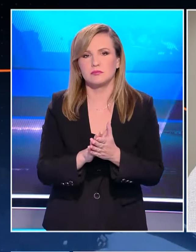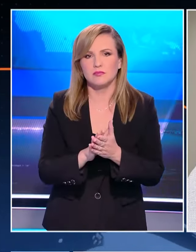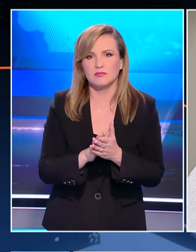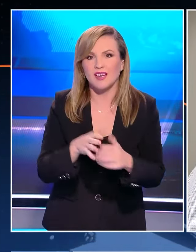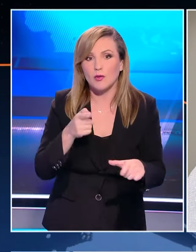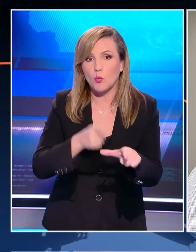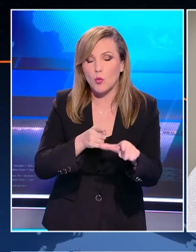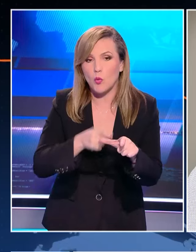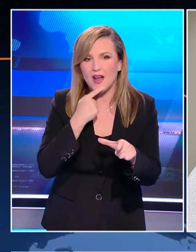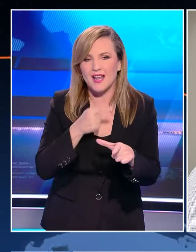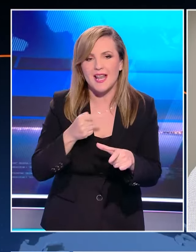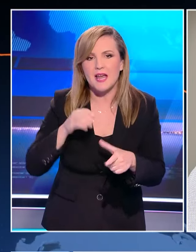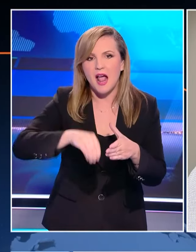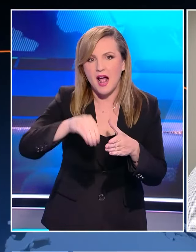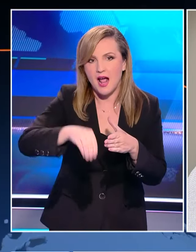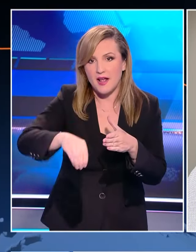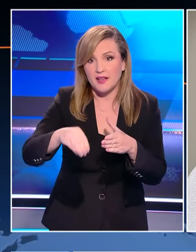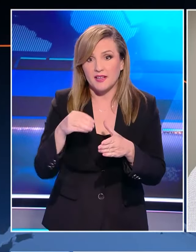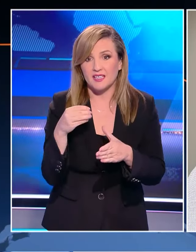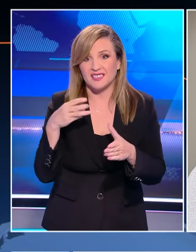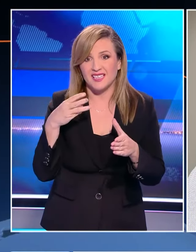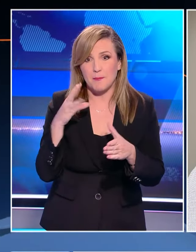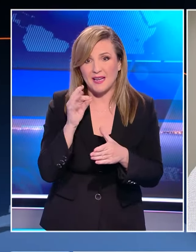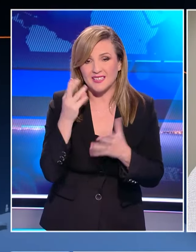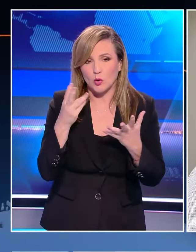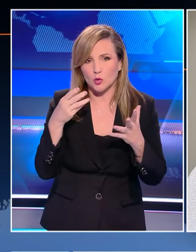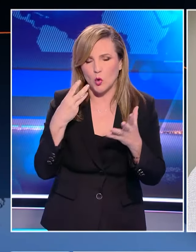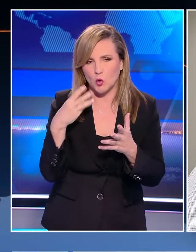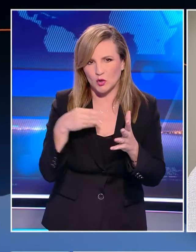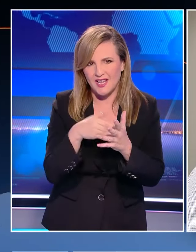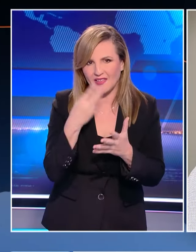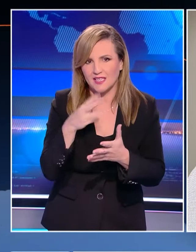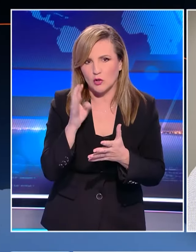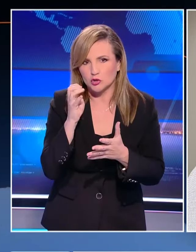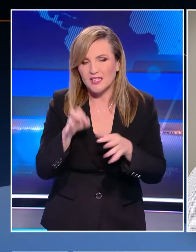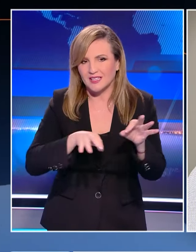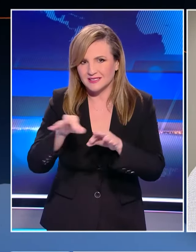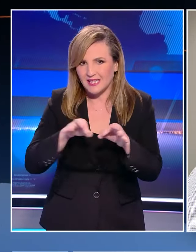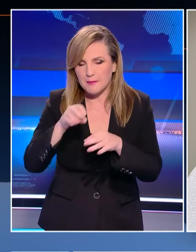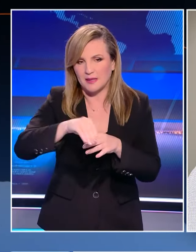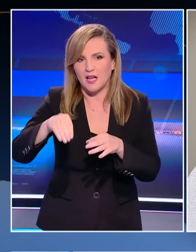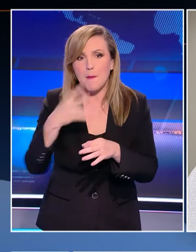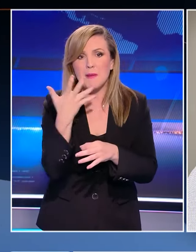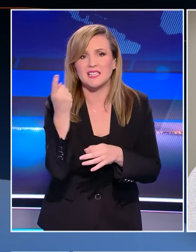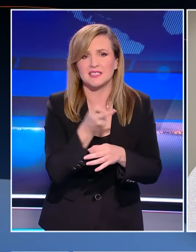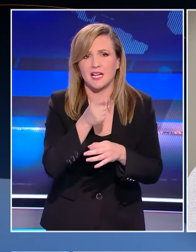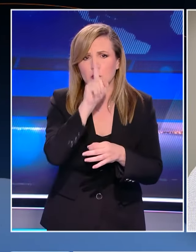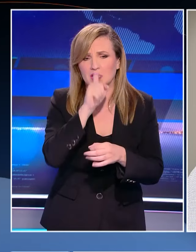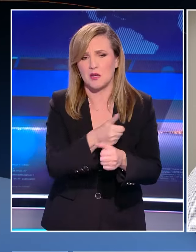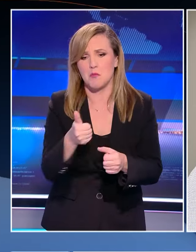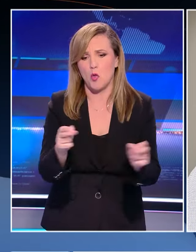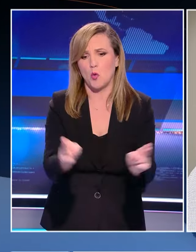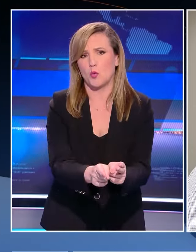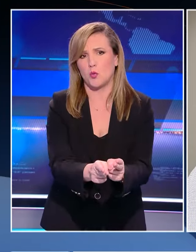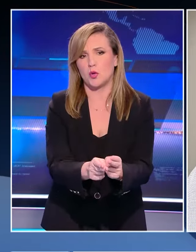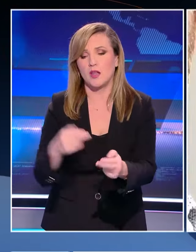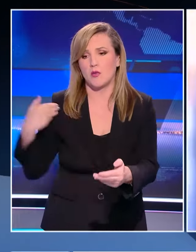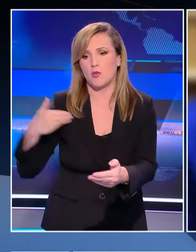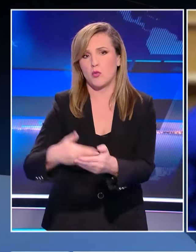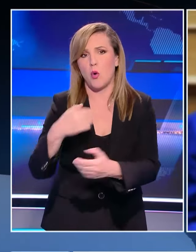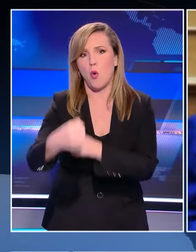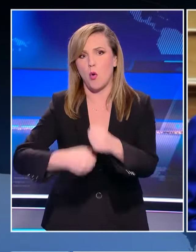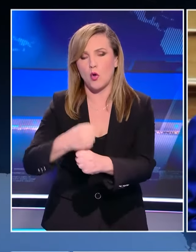για αναδασώσεις 58.340 στρεμμάτων, αφού αφορά μόλις το 5% των καμένων εκτάσεων της Αττικής των τελευταίων